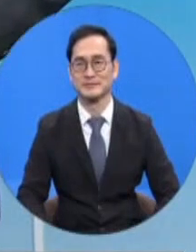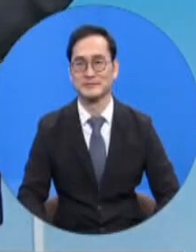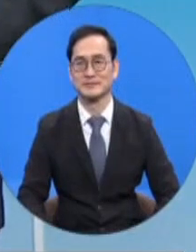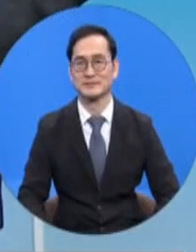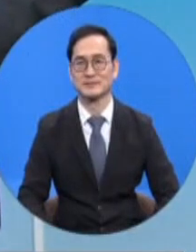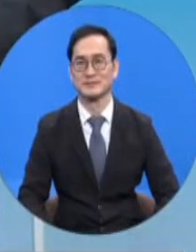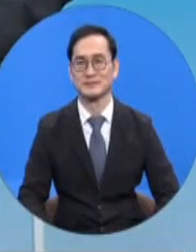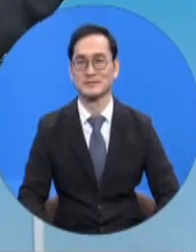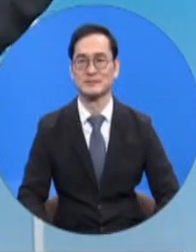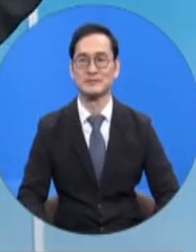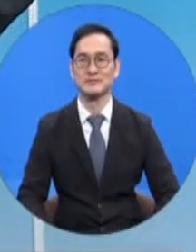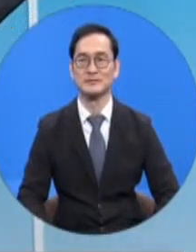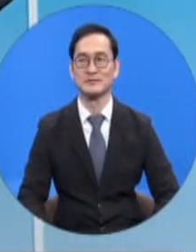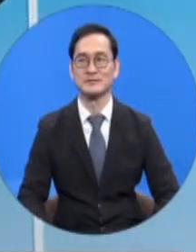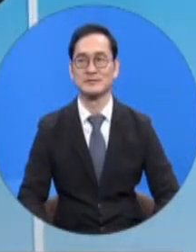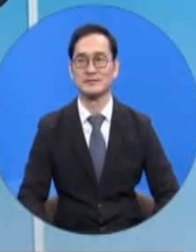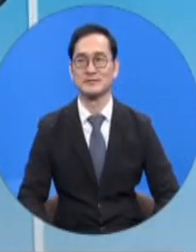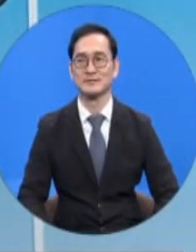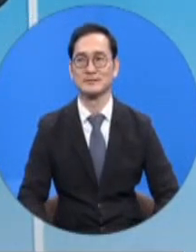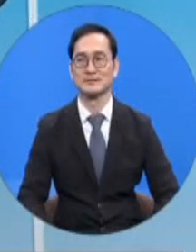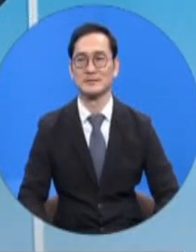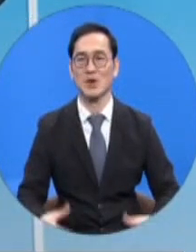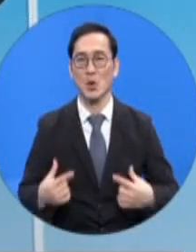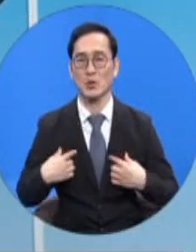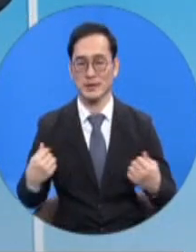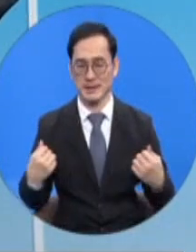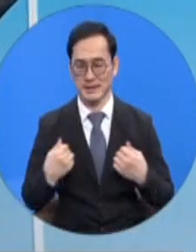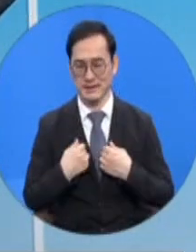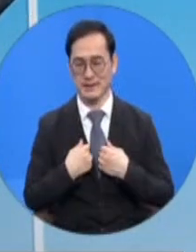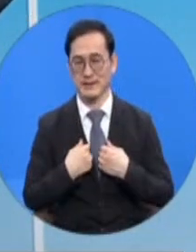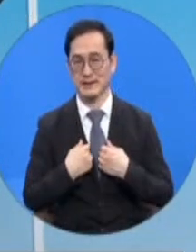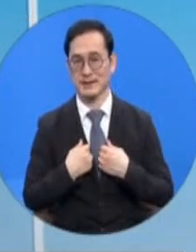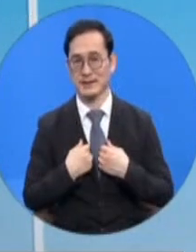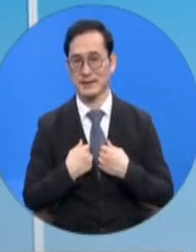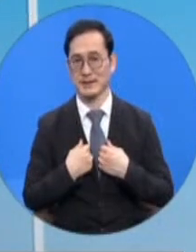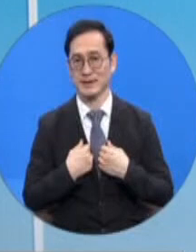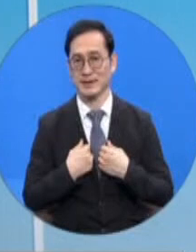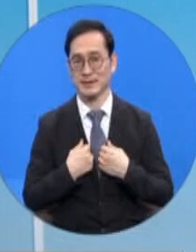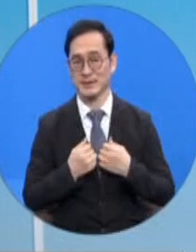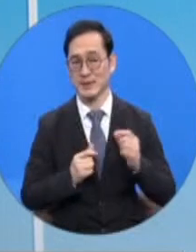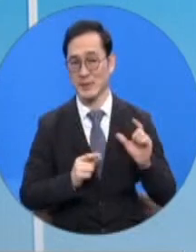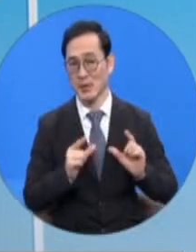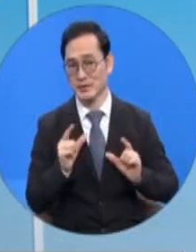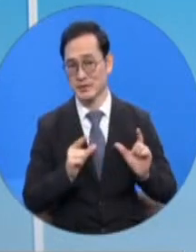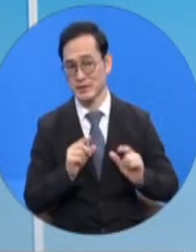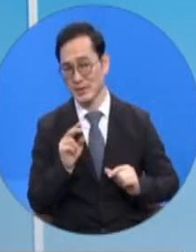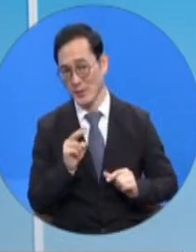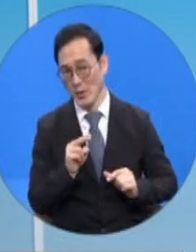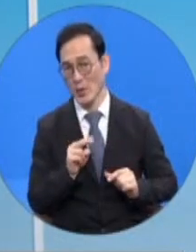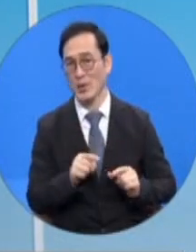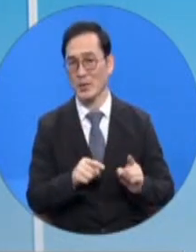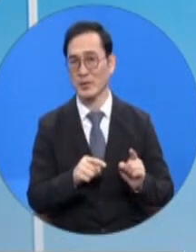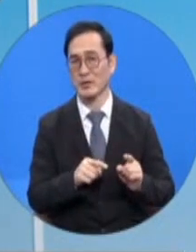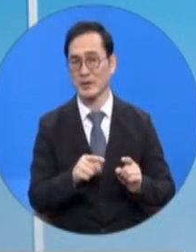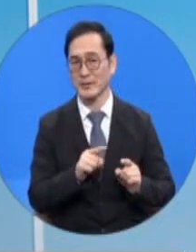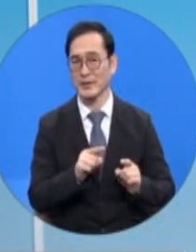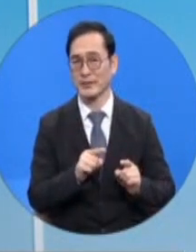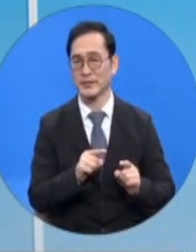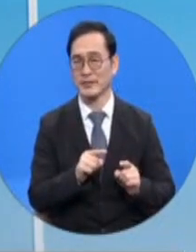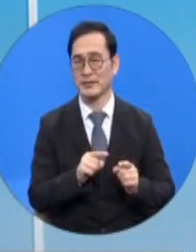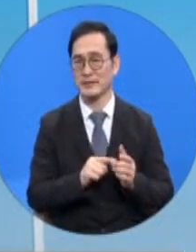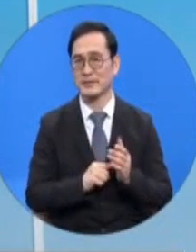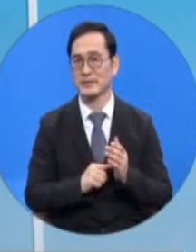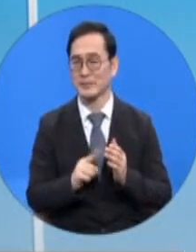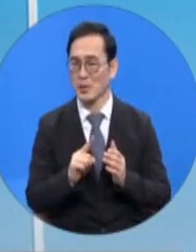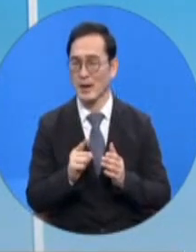정치인의 착장, 즉 옷을 입는 매무새, 그리고 신발 뭐 이런 것들은 그 자체로도 메시지가 되기도 하는데요.